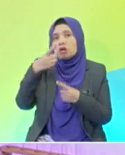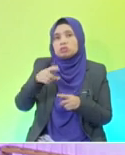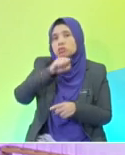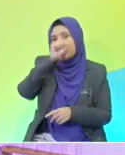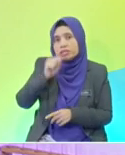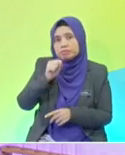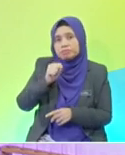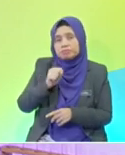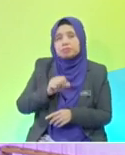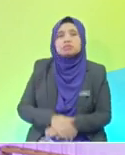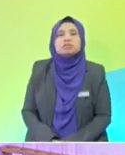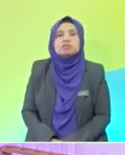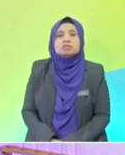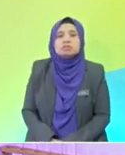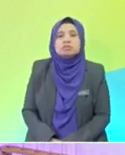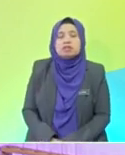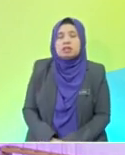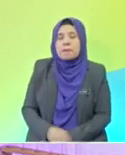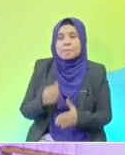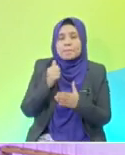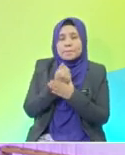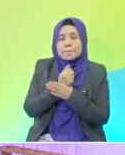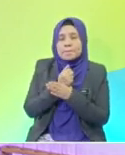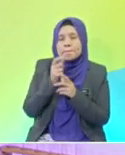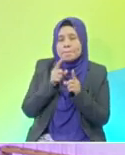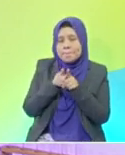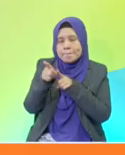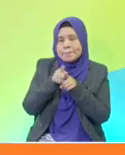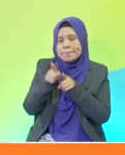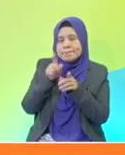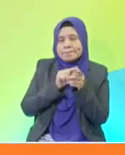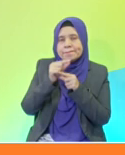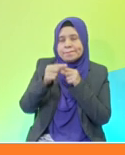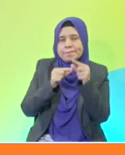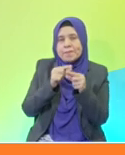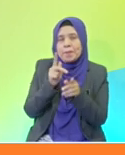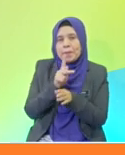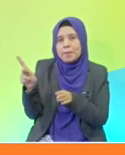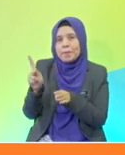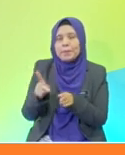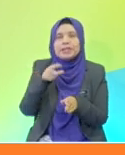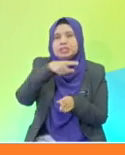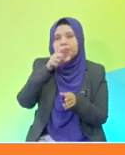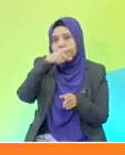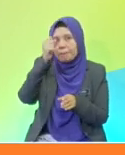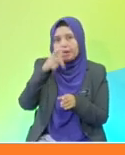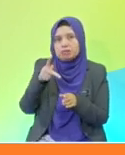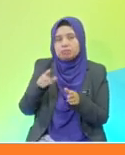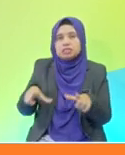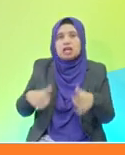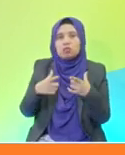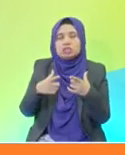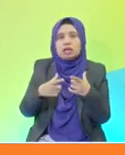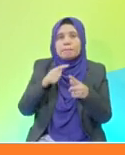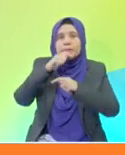langsung tadi anak panah bergerak ke kanan berlaku menyebarkan berlakunya peningkatan